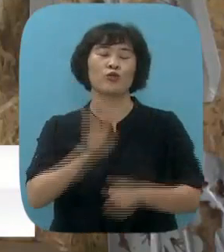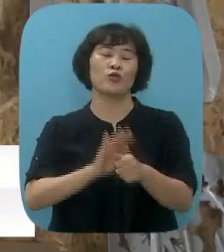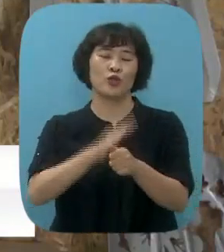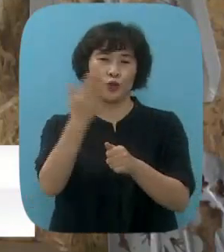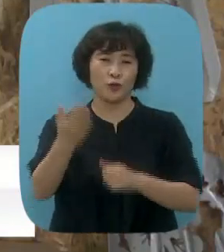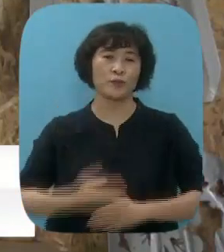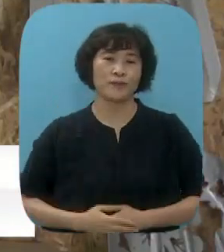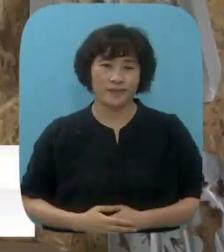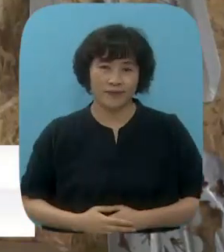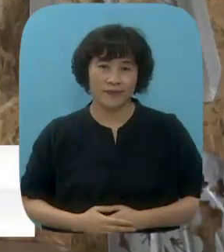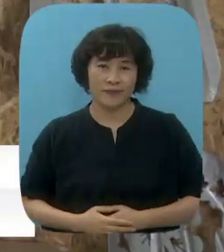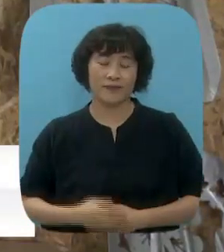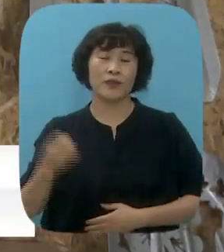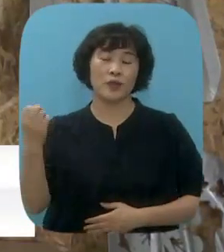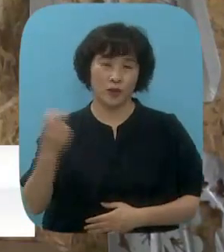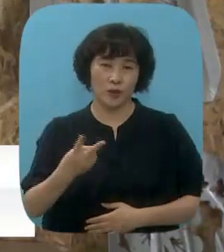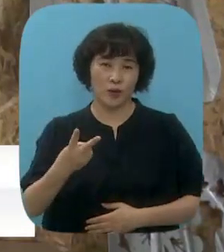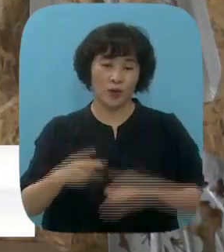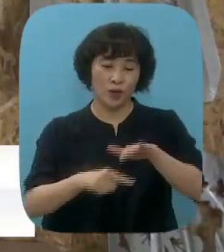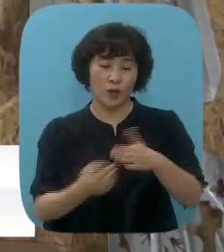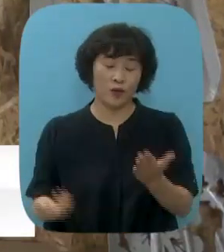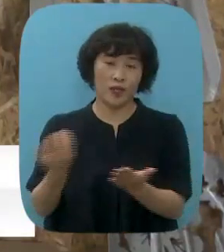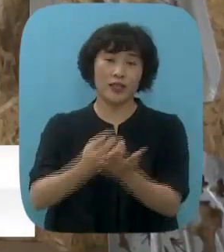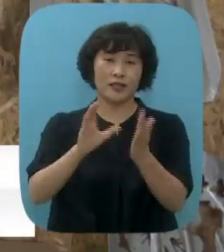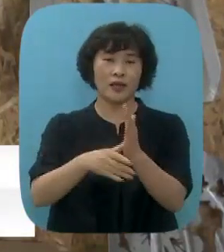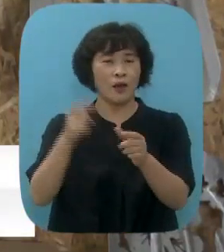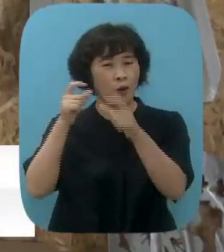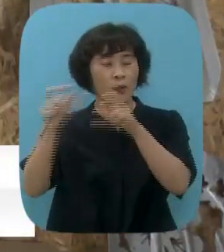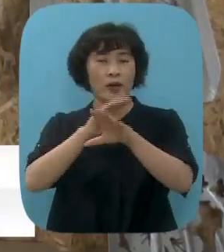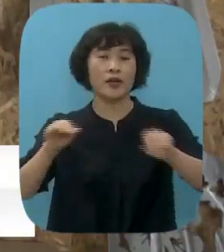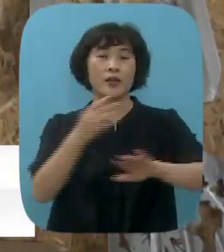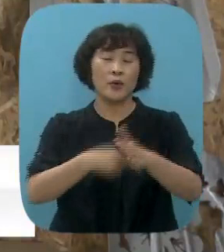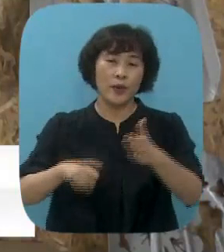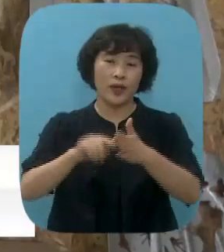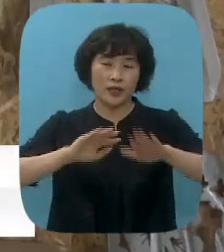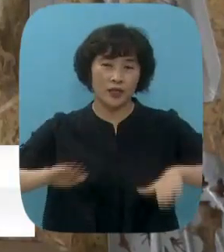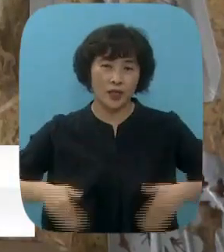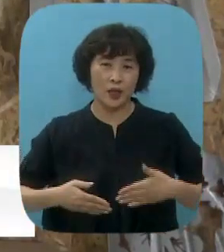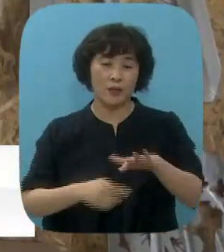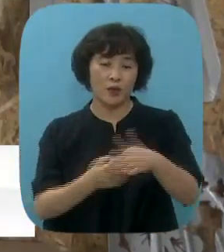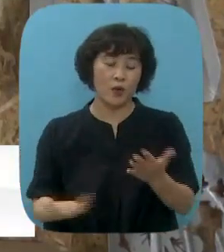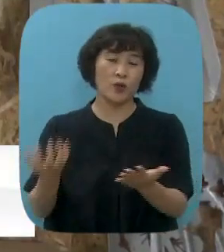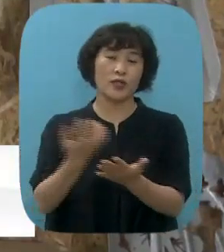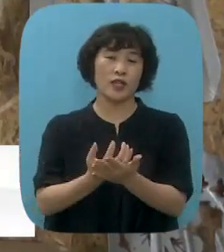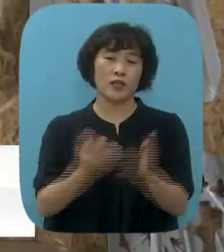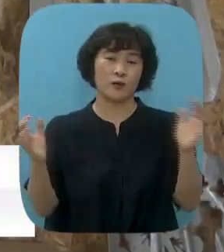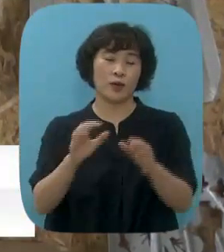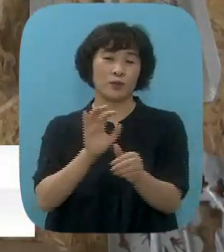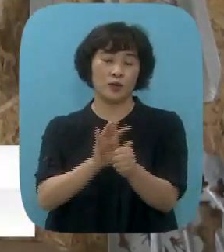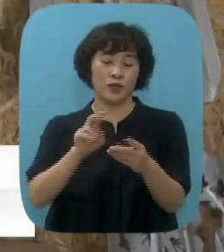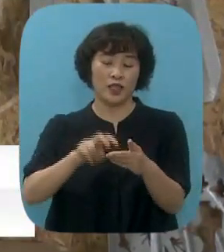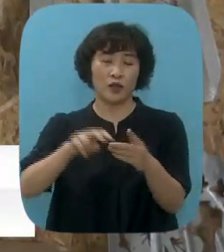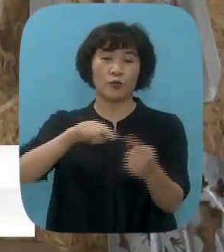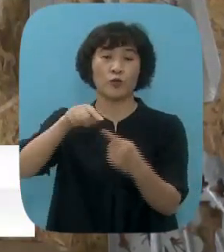있습니다. 또한 귀촌 시 고민을 해소하기 위해 전남 귀농산 귀촌